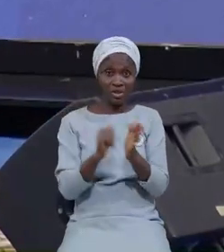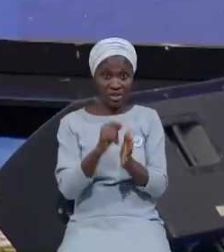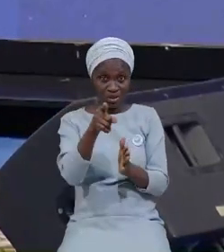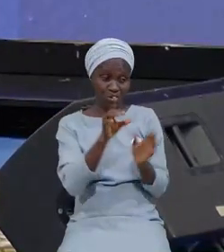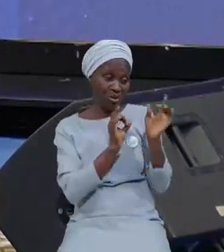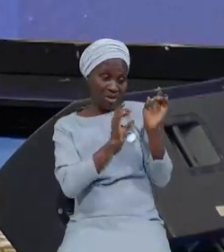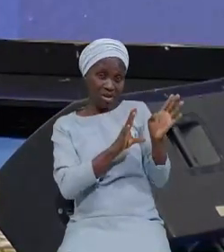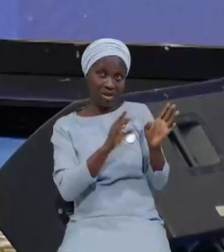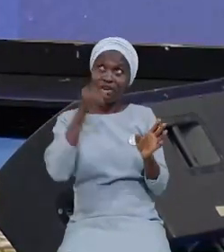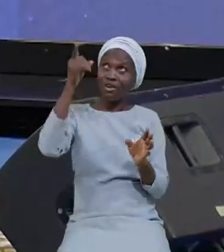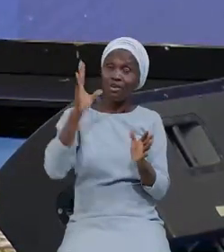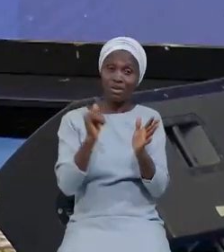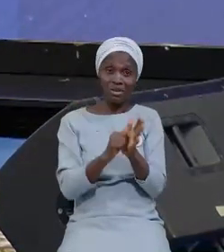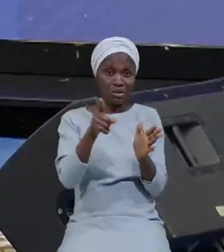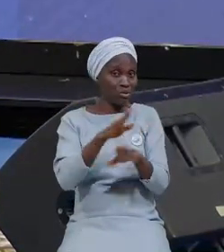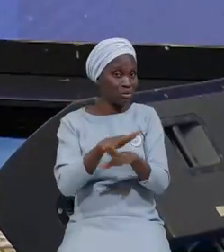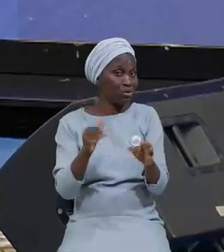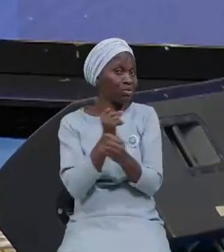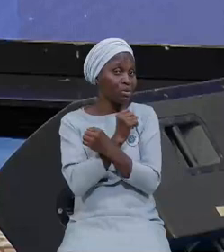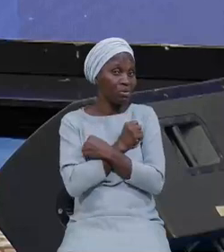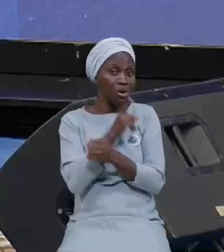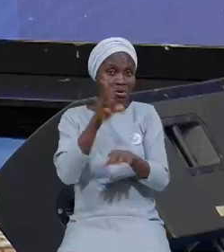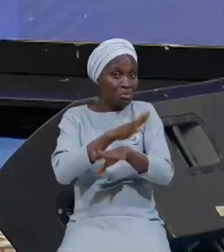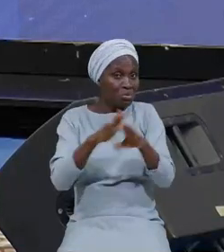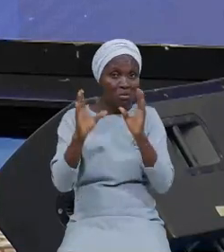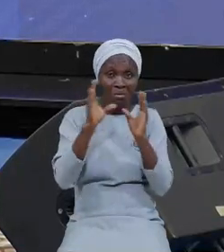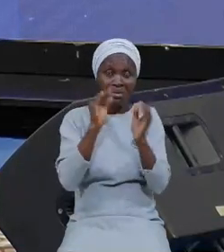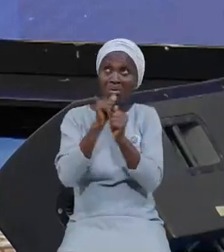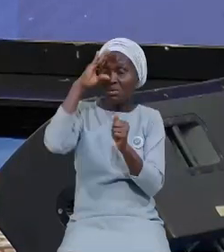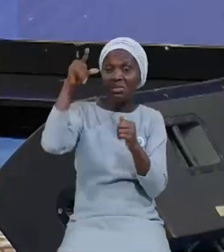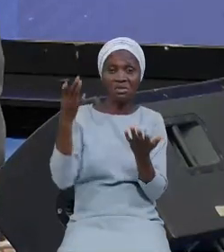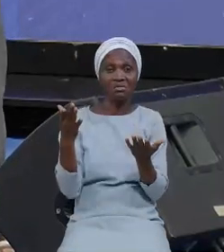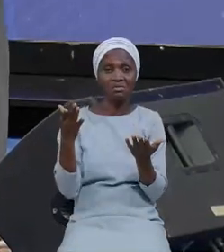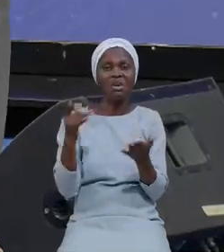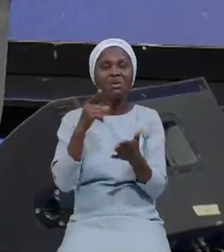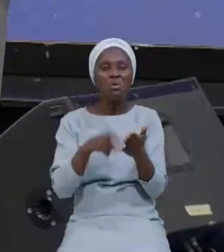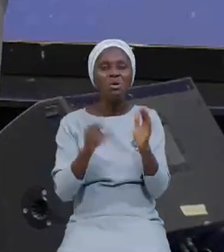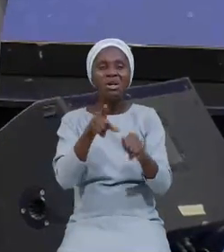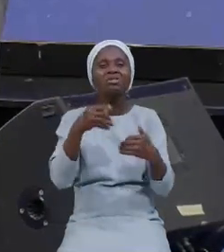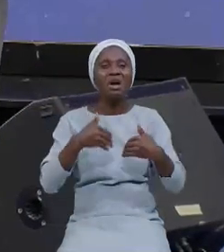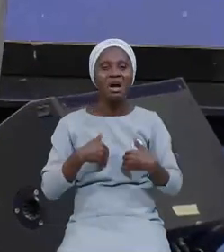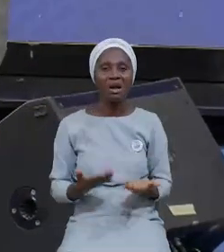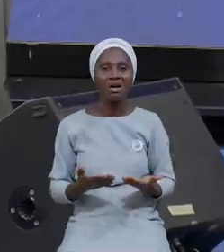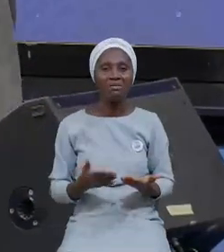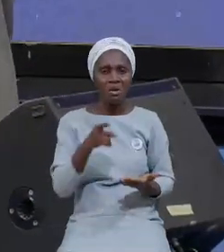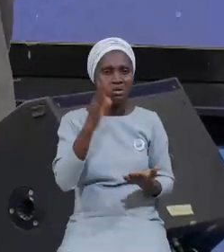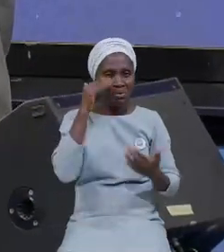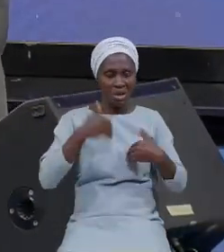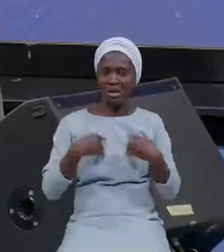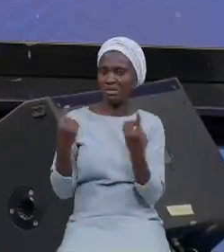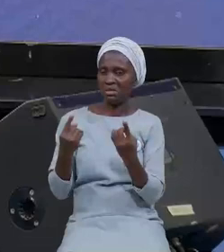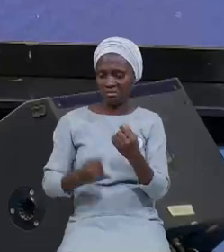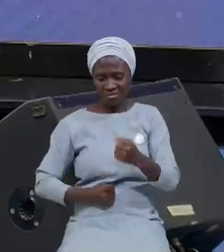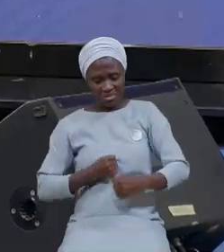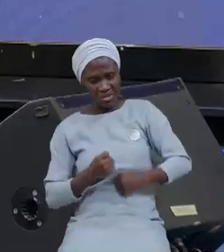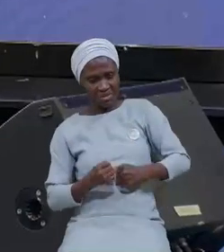dieu que tu n'aimes pas le Dieu que avec qui tuinagis pas qu'est-ce que tu peux avoir de lui nous avions le péché la